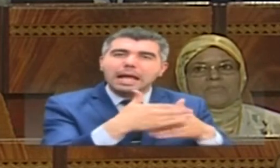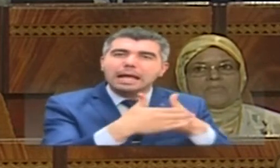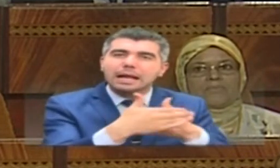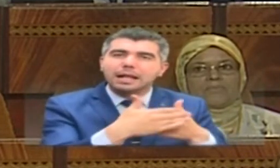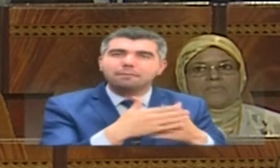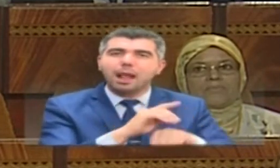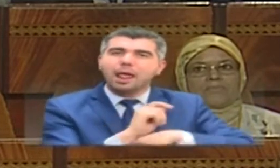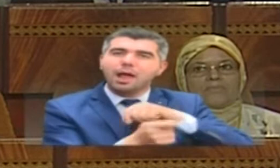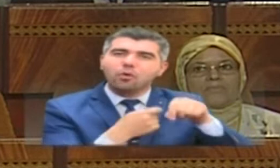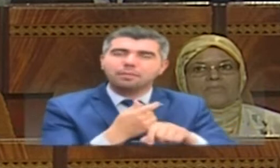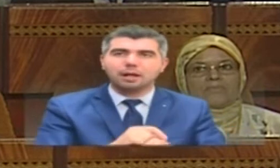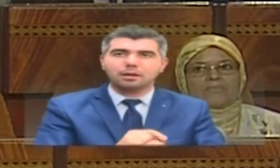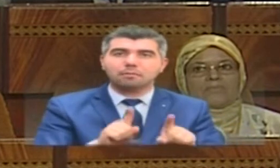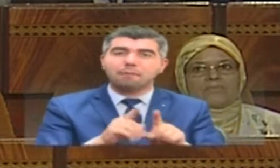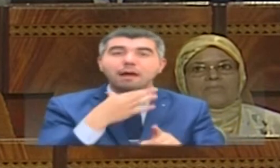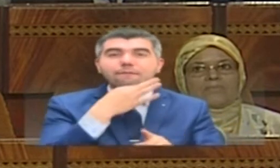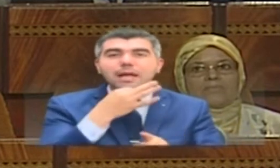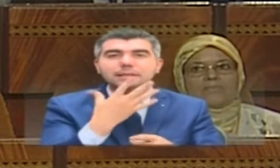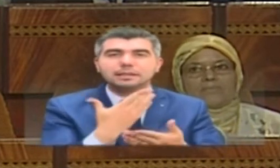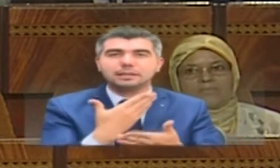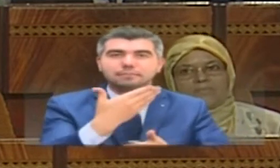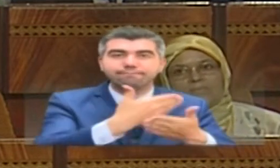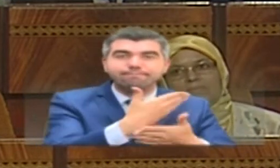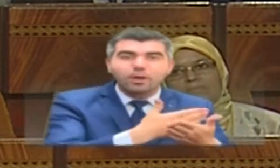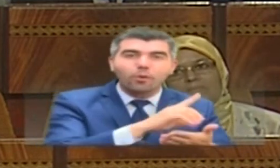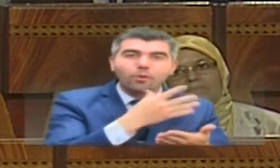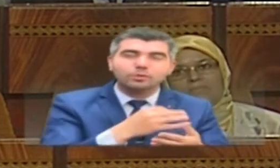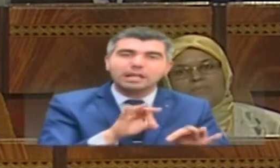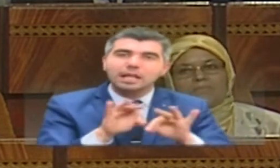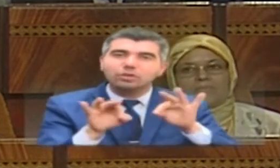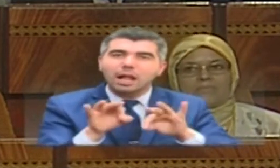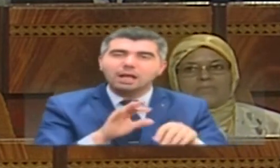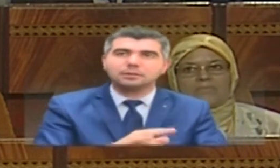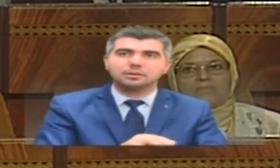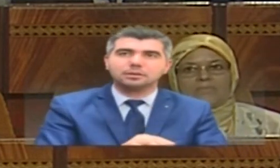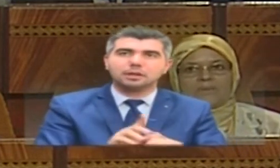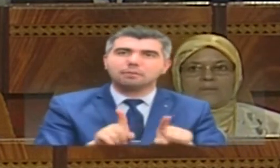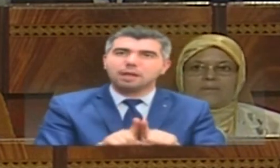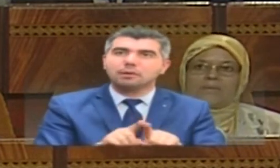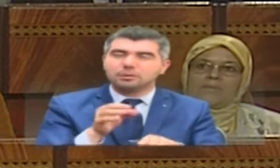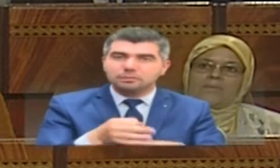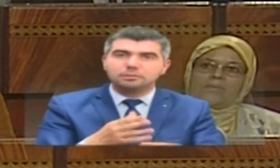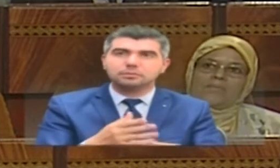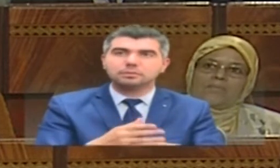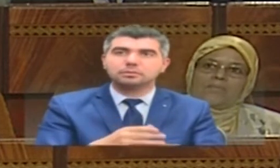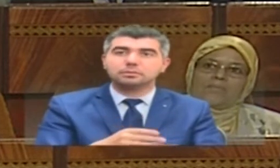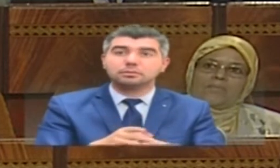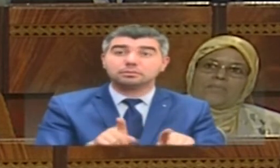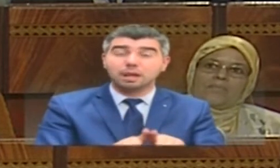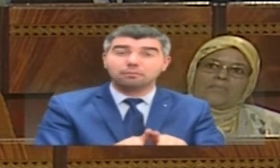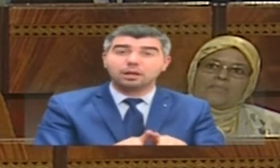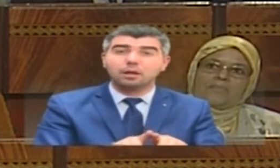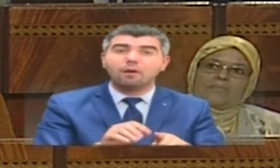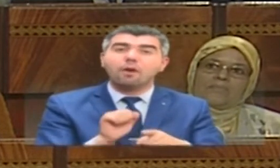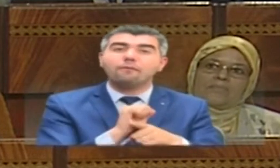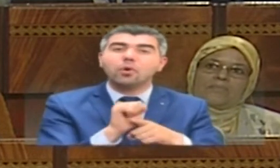كذلك المساطر بالنسبه لهذه العمليه هذه، خصوصا القيام بكذلك حملات اشهاريه